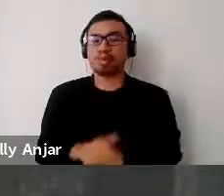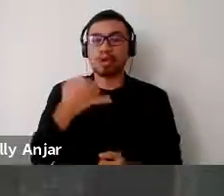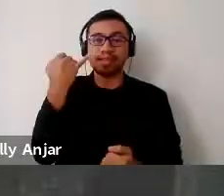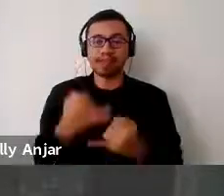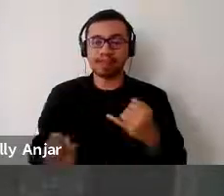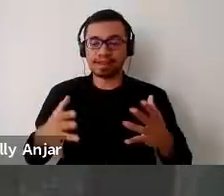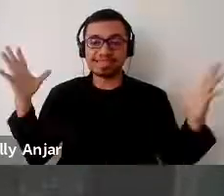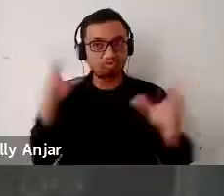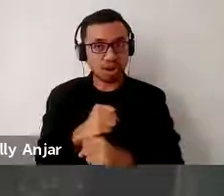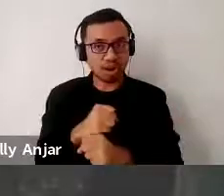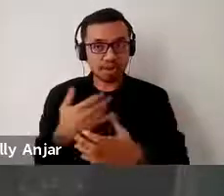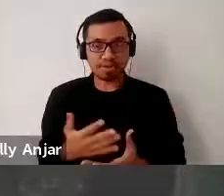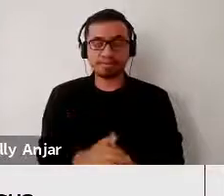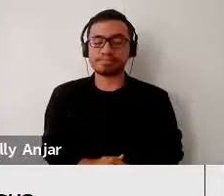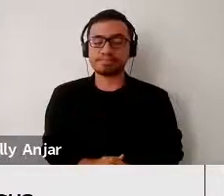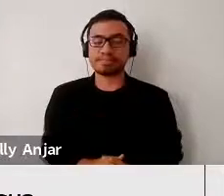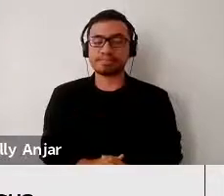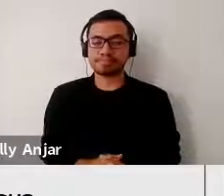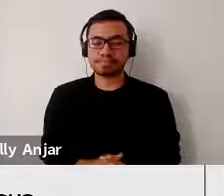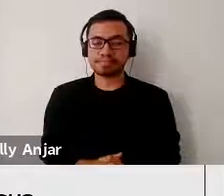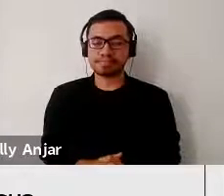ingin sampaikan bahwa